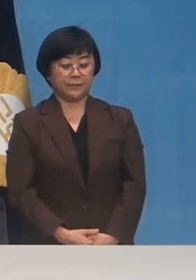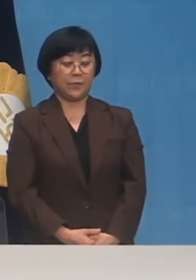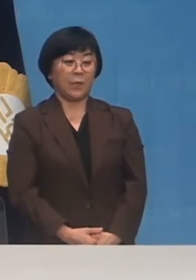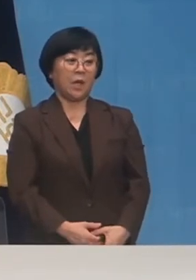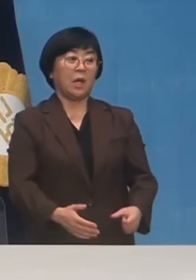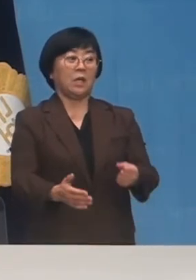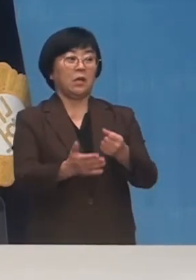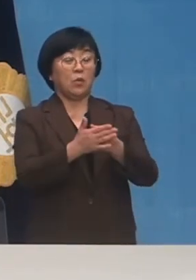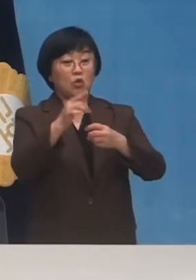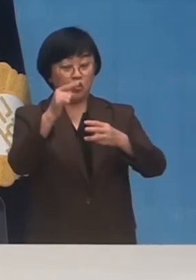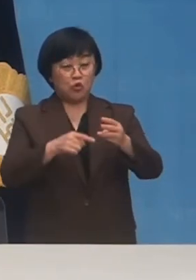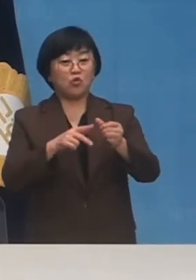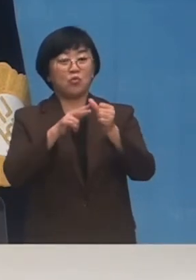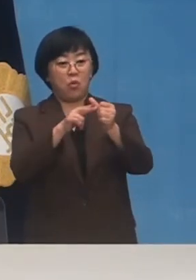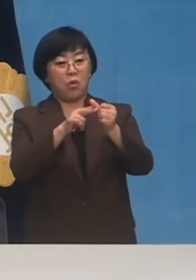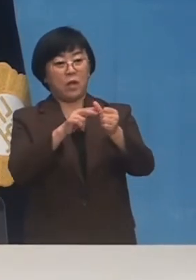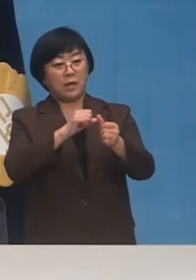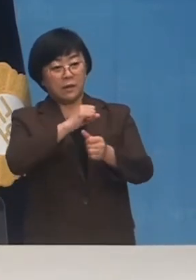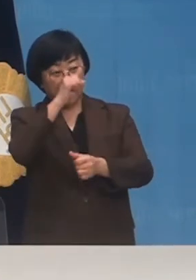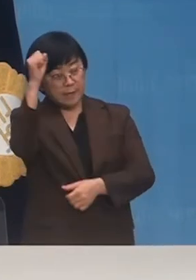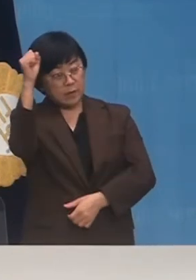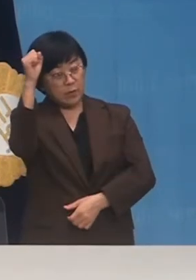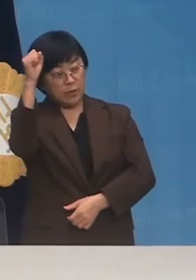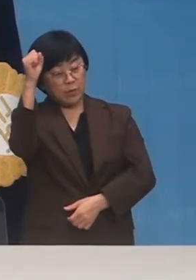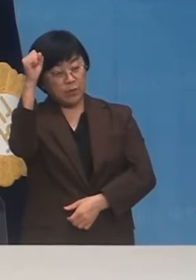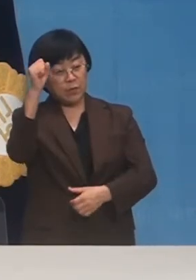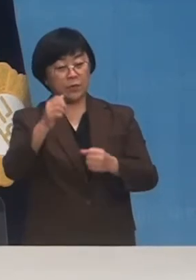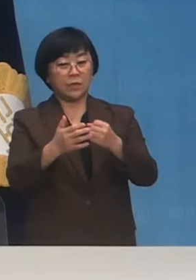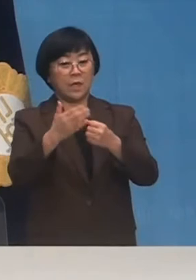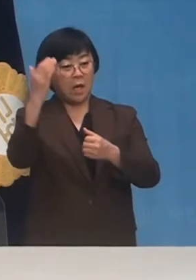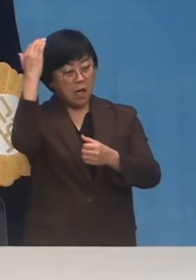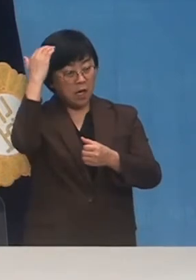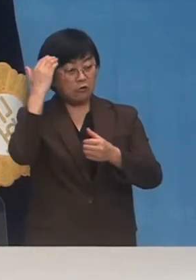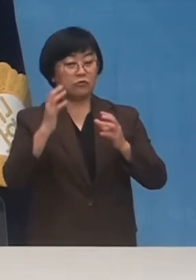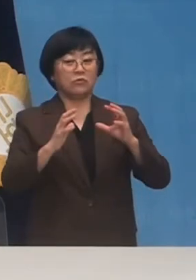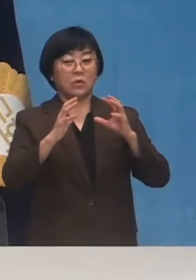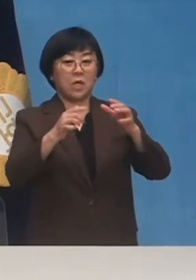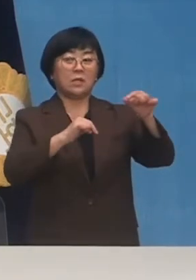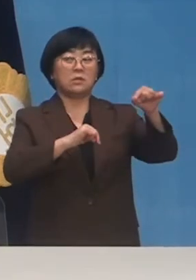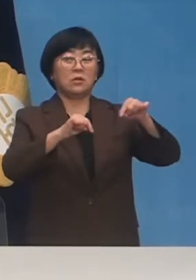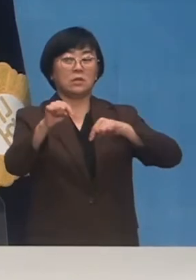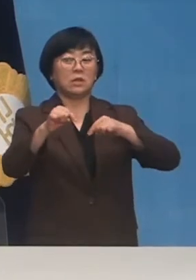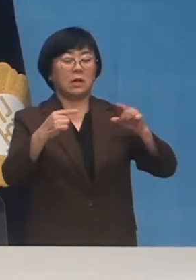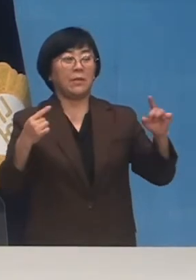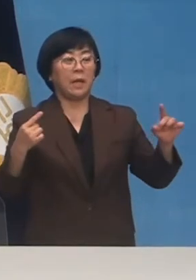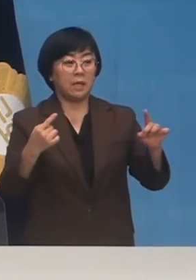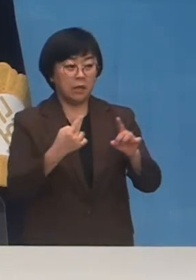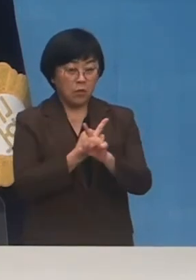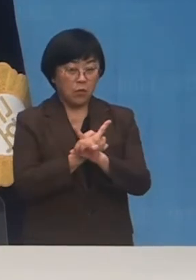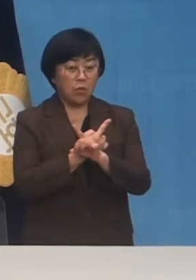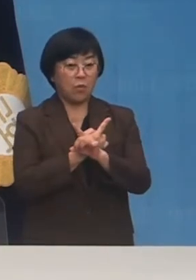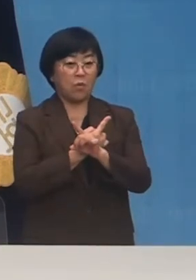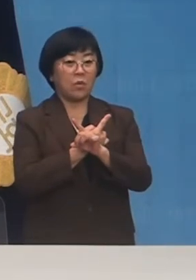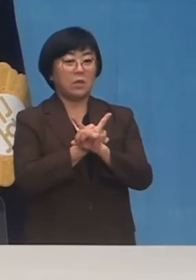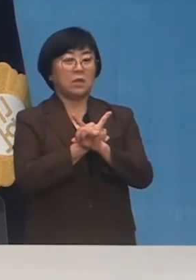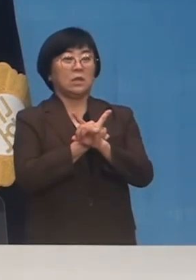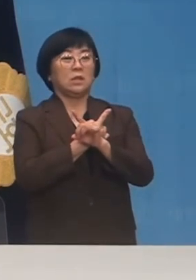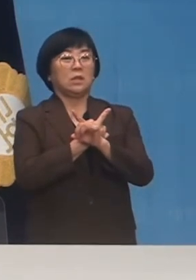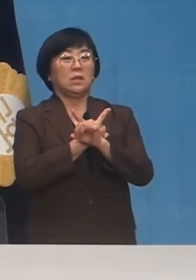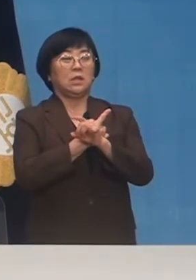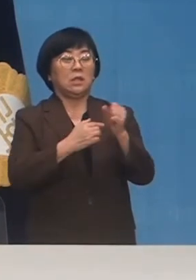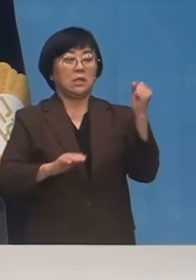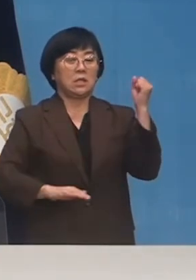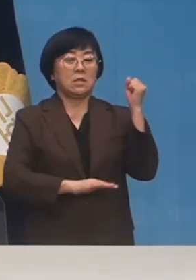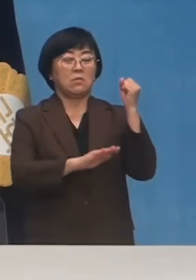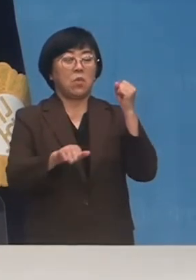그리하여 윤석열 후보의 당선됨으로써 대한민국 정치가 획기적으로 바뀌고 이를